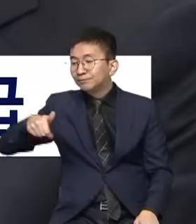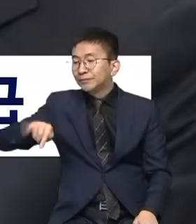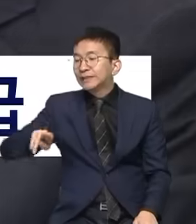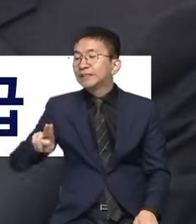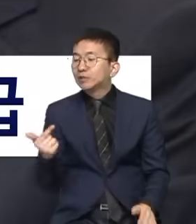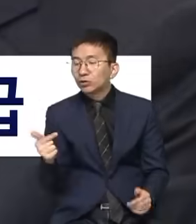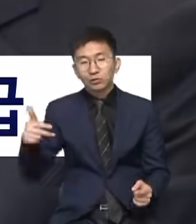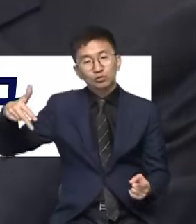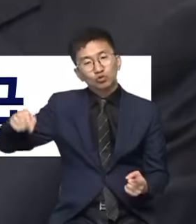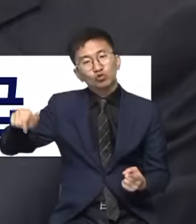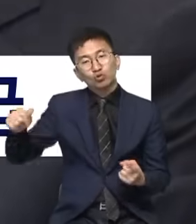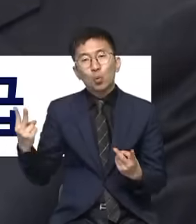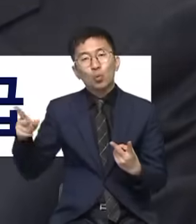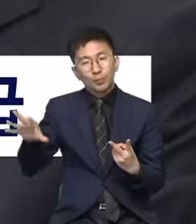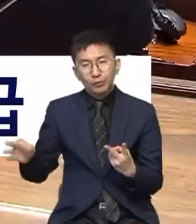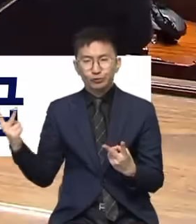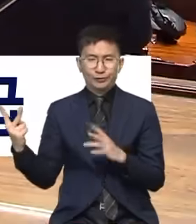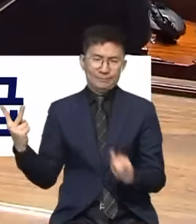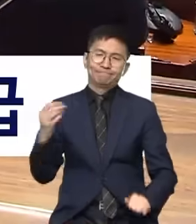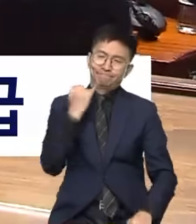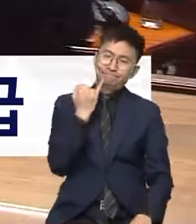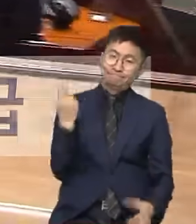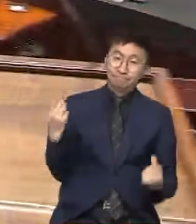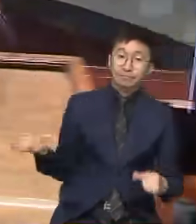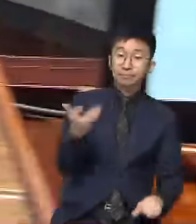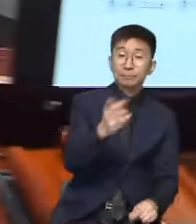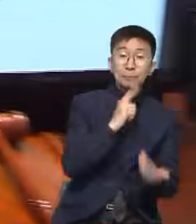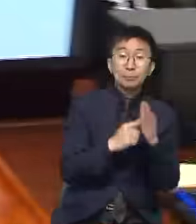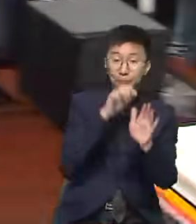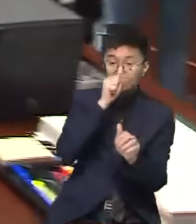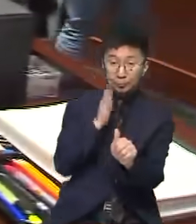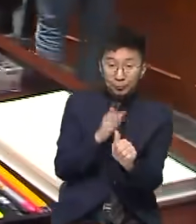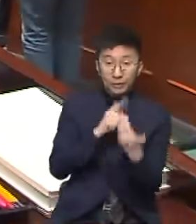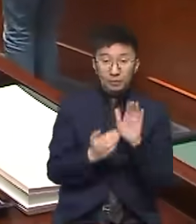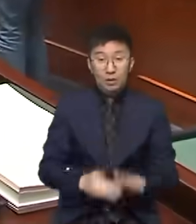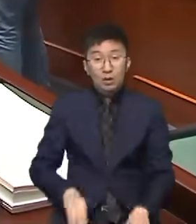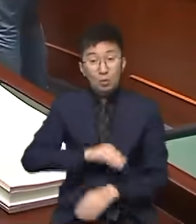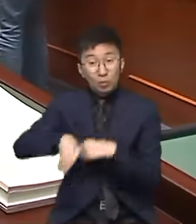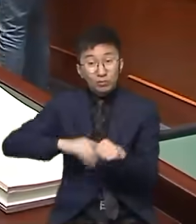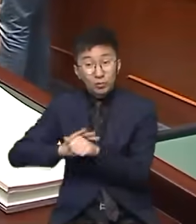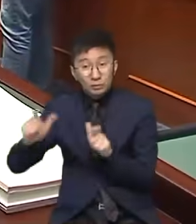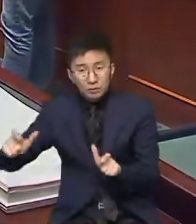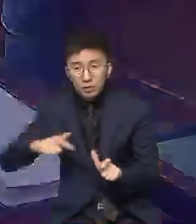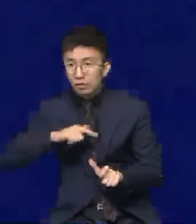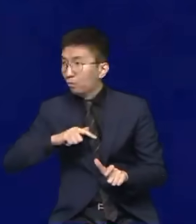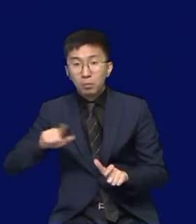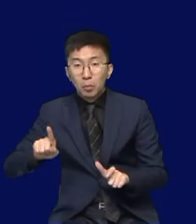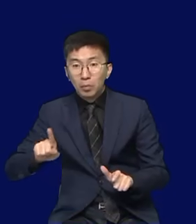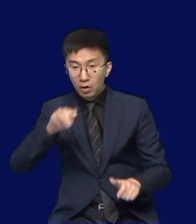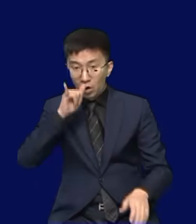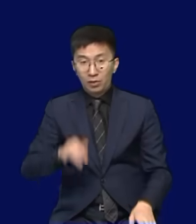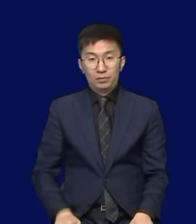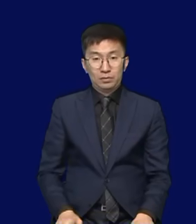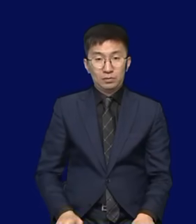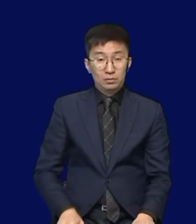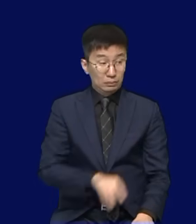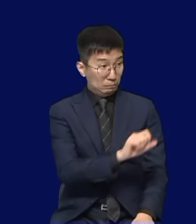스타라고 언론 인터뷰에서 언급했습니다. 영남 중진 의원들은 술렁이었습니다. 이 화두를 꺼낸